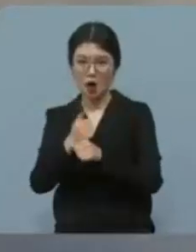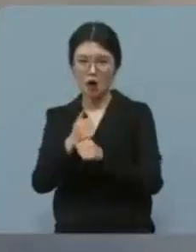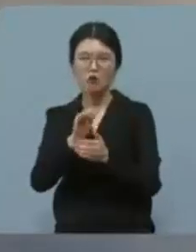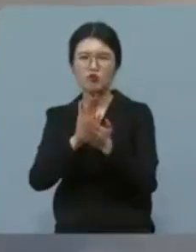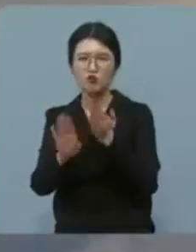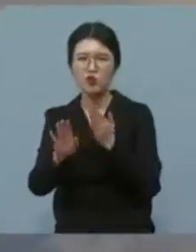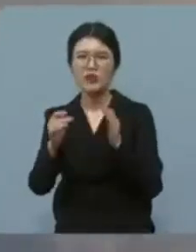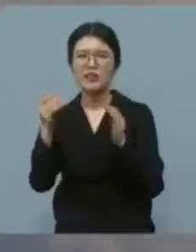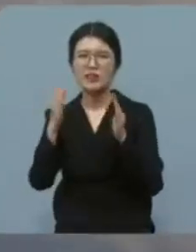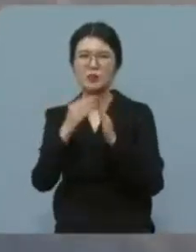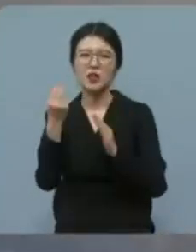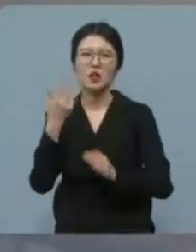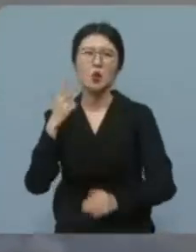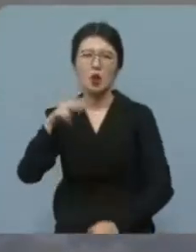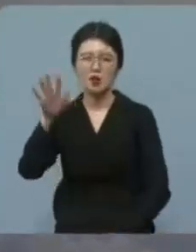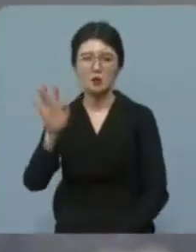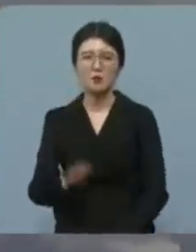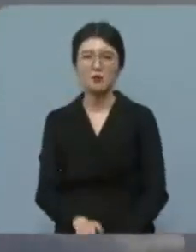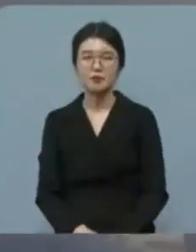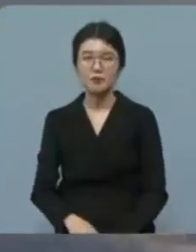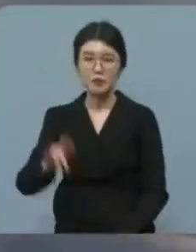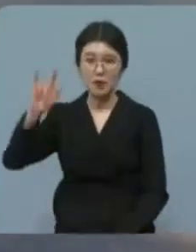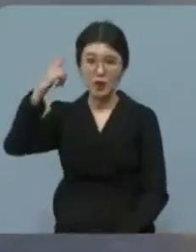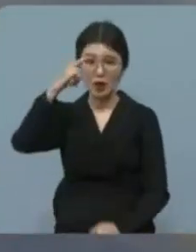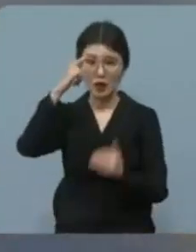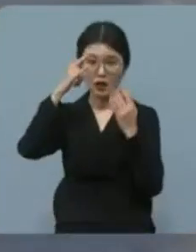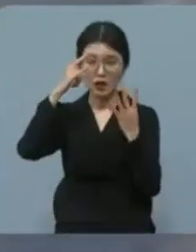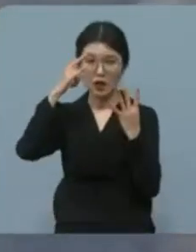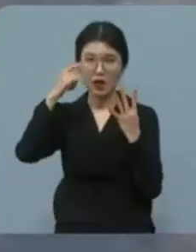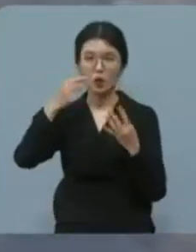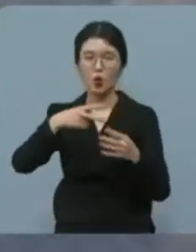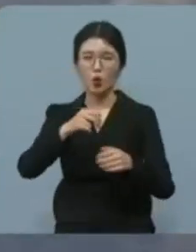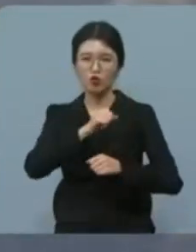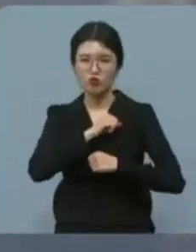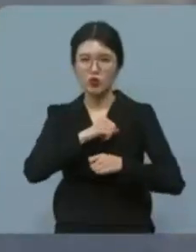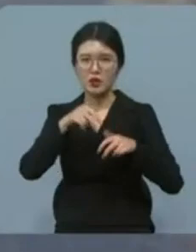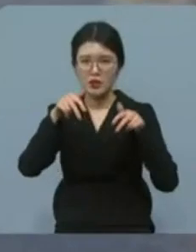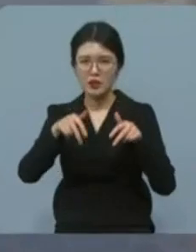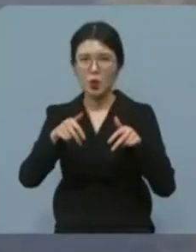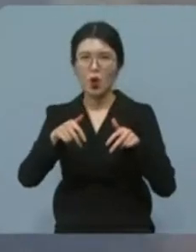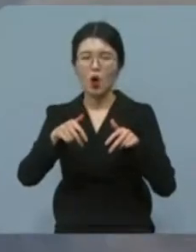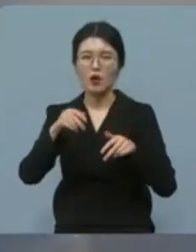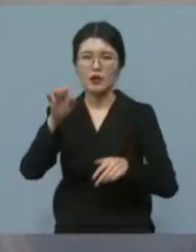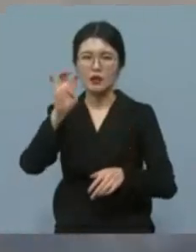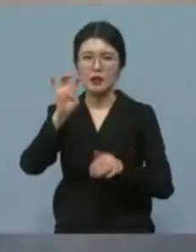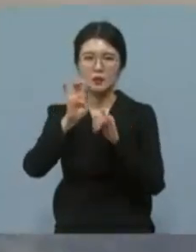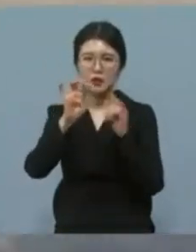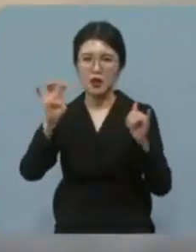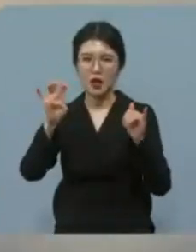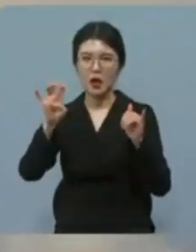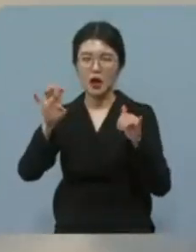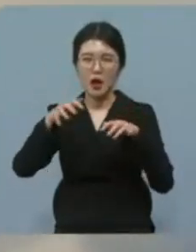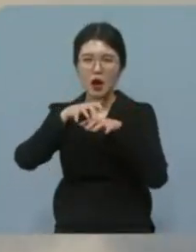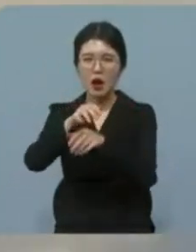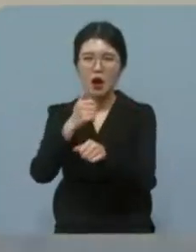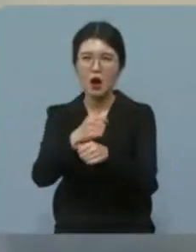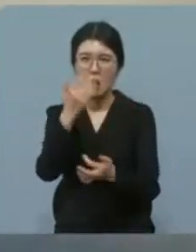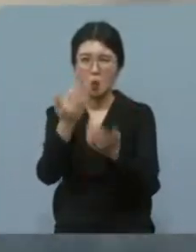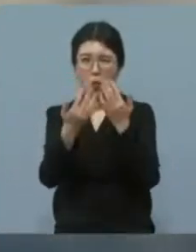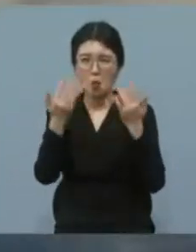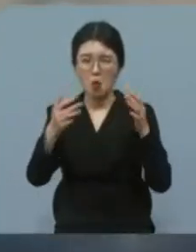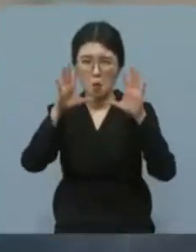귀가 조치됐습니다 소방당국은 헬기 4대와 군병력과 소방대원 등 340여 명을 투입해 진화 작업을 벌였지만